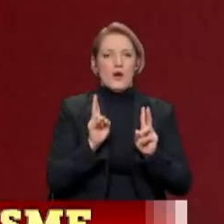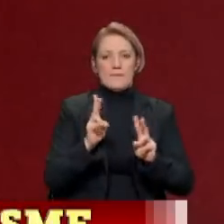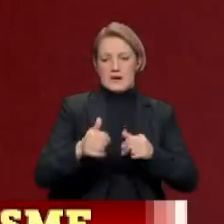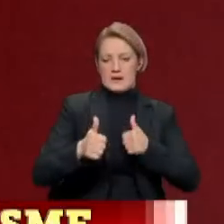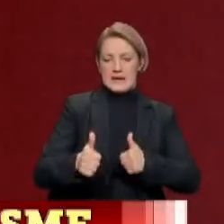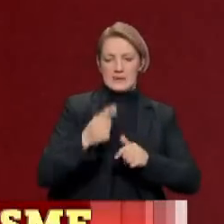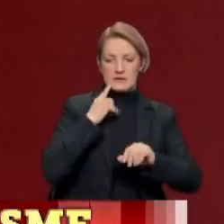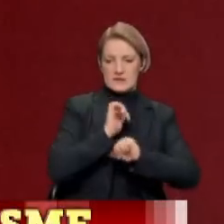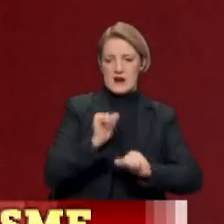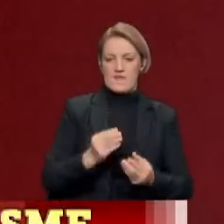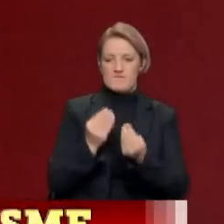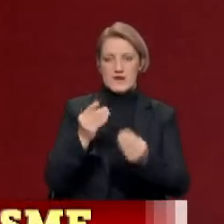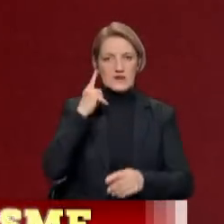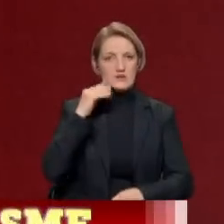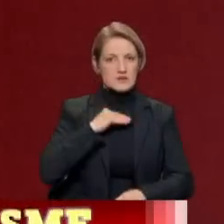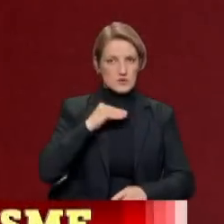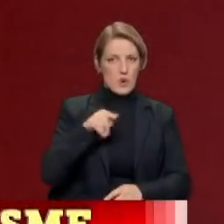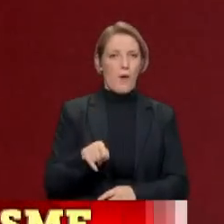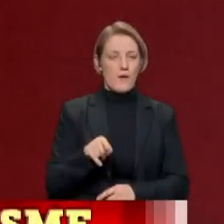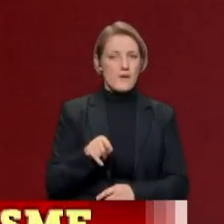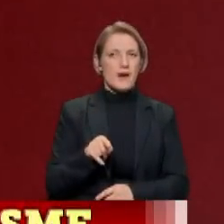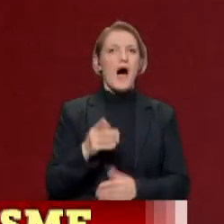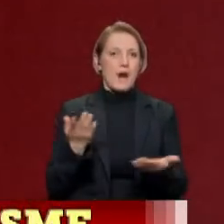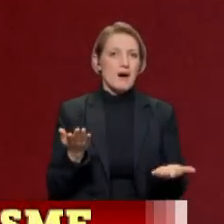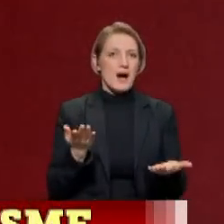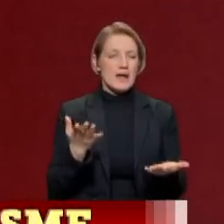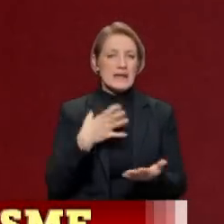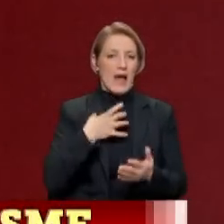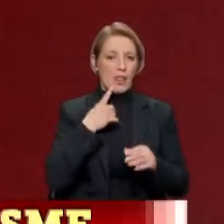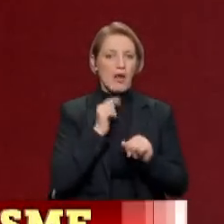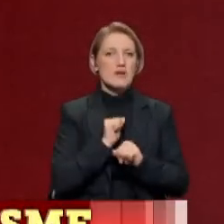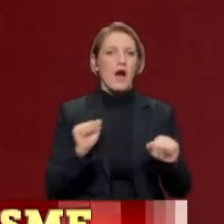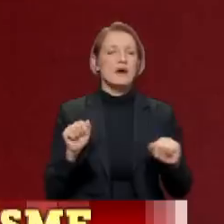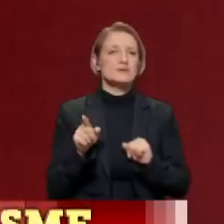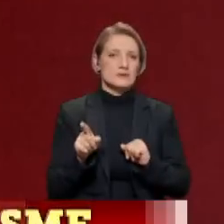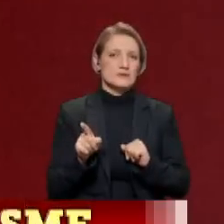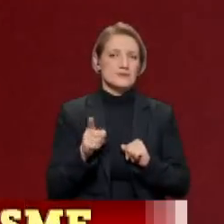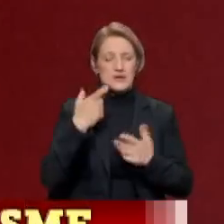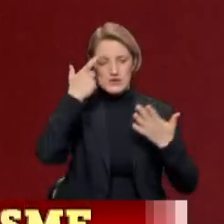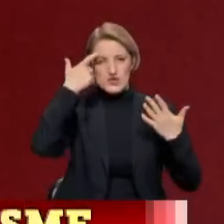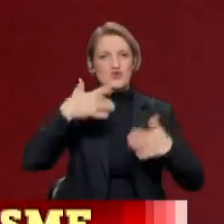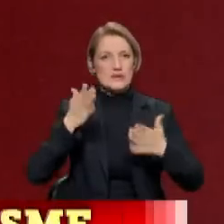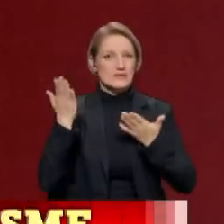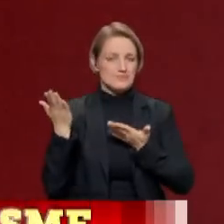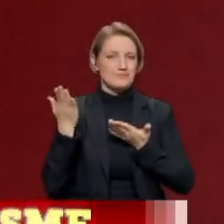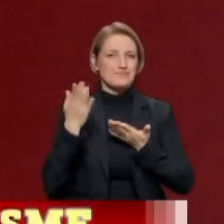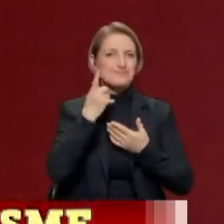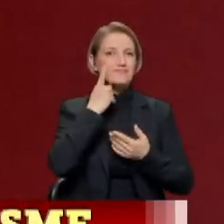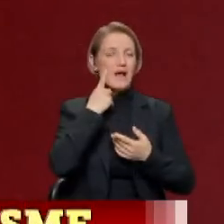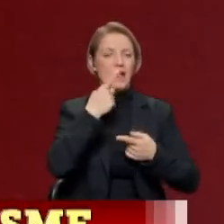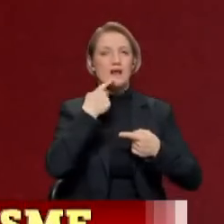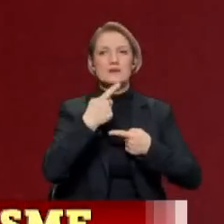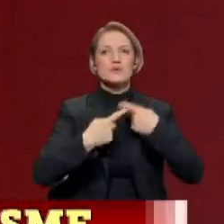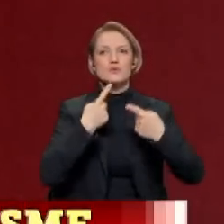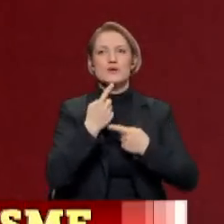rakibe zarar verecek zannediyor bugünlerde özellikle. Ama hep kendini vuruyor. Vurmaya da devam edecek işte şaşkınlık. Hani biz atalar bize söyleyecek